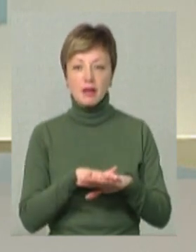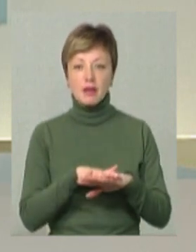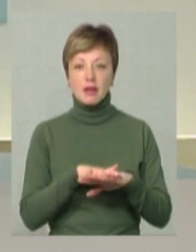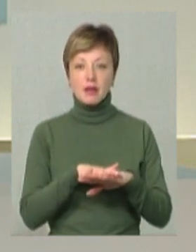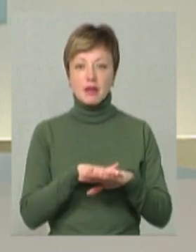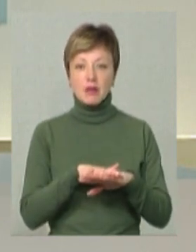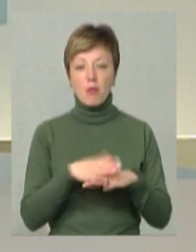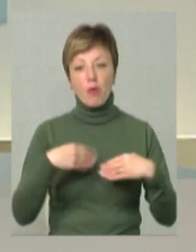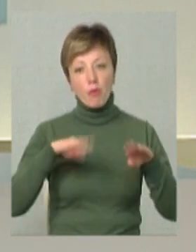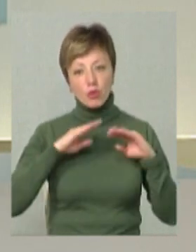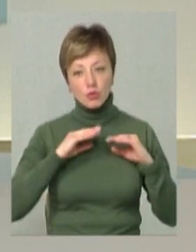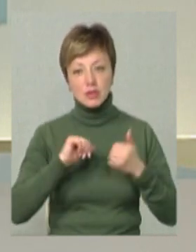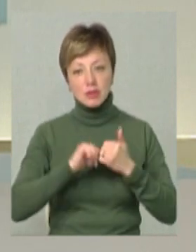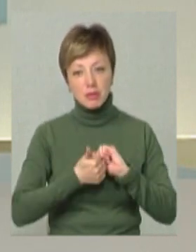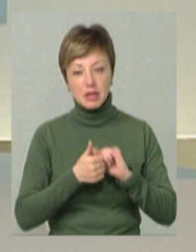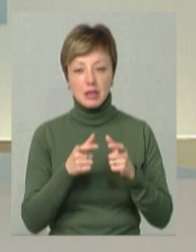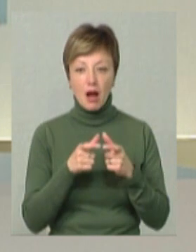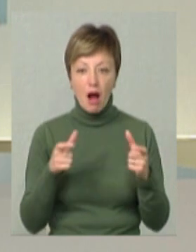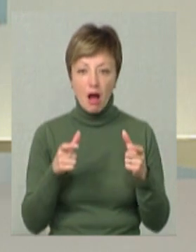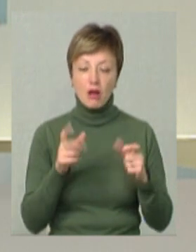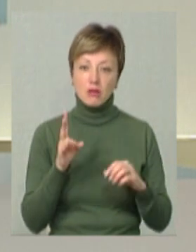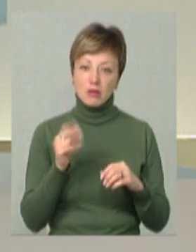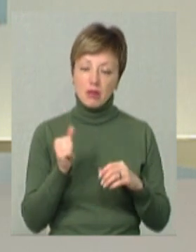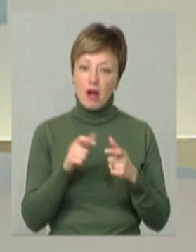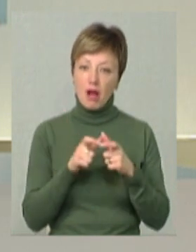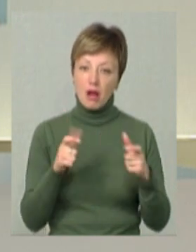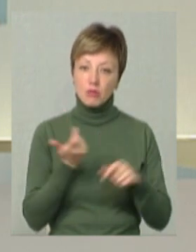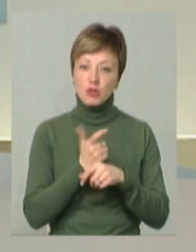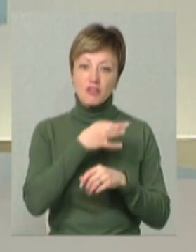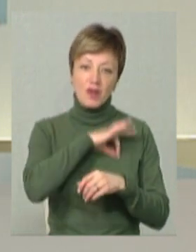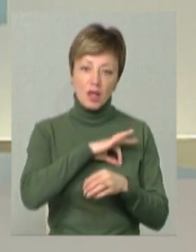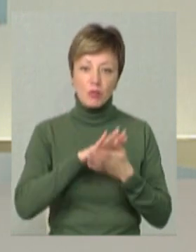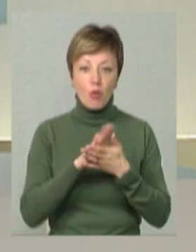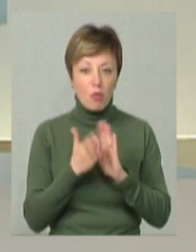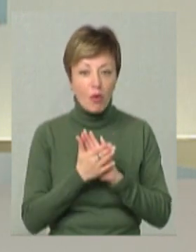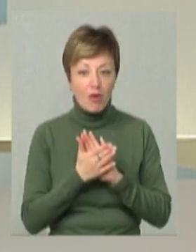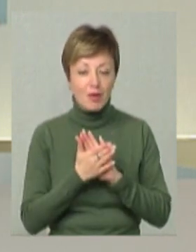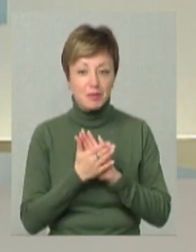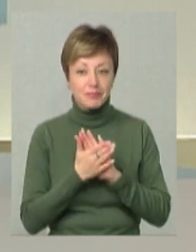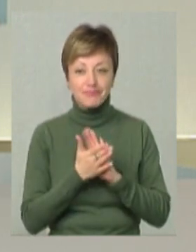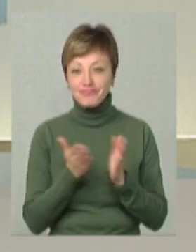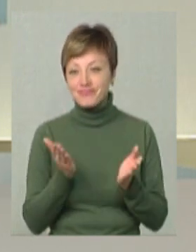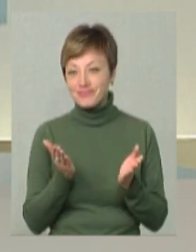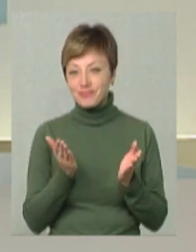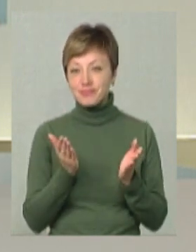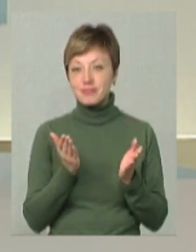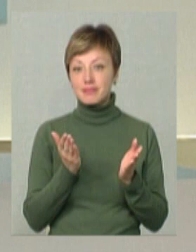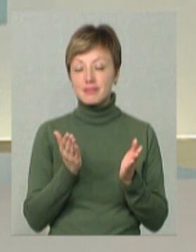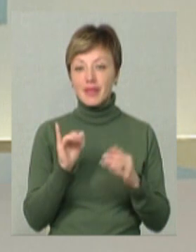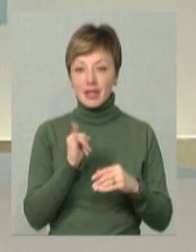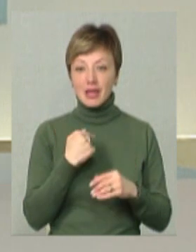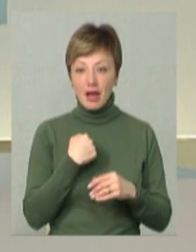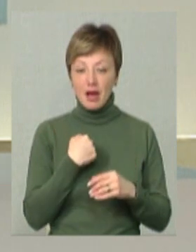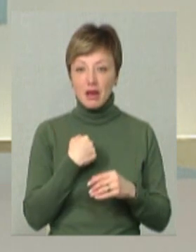якому я обслуговуюсь, пропонують мені замінити мою карту на карту з більш вигідними умовами. І